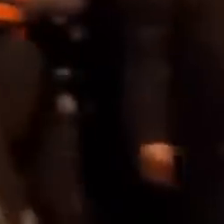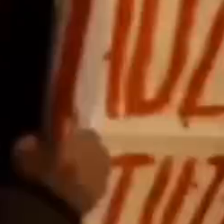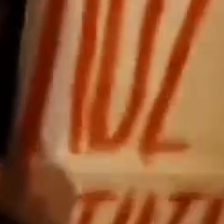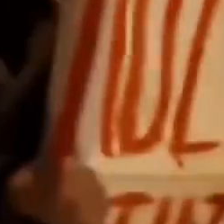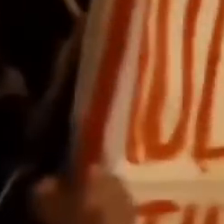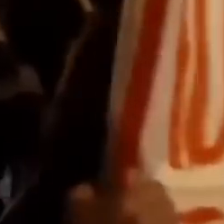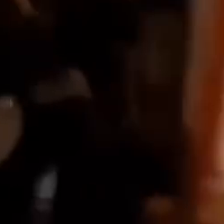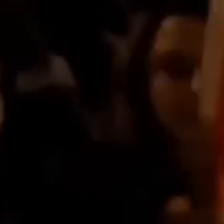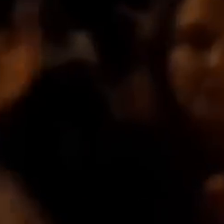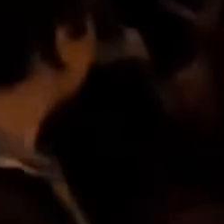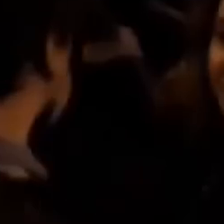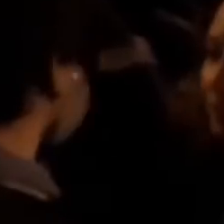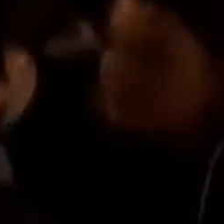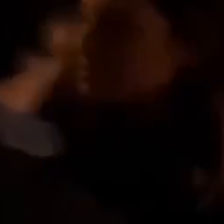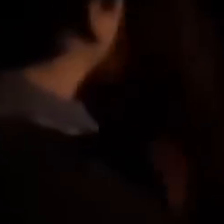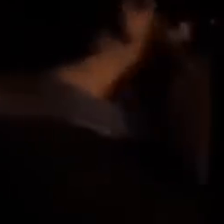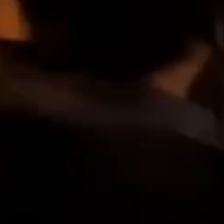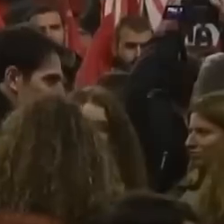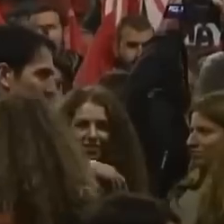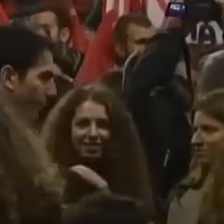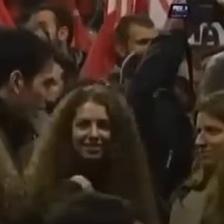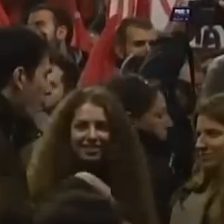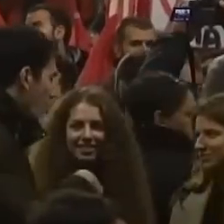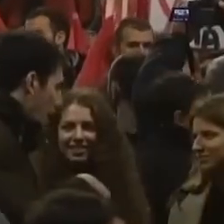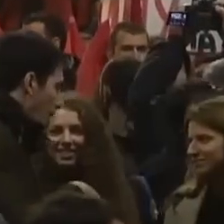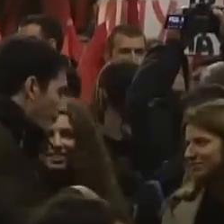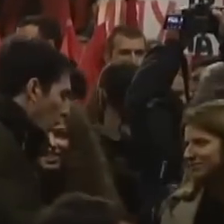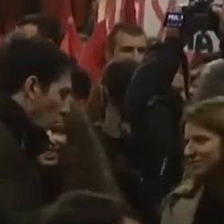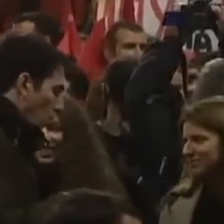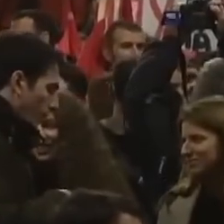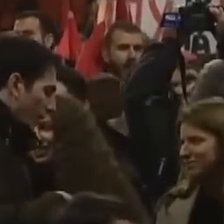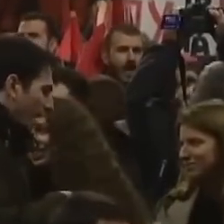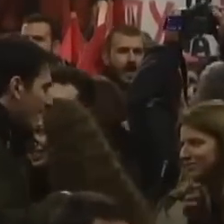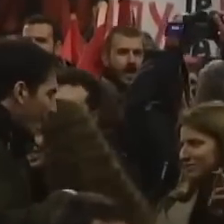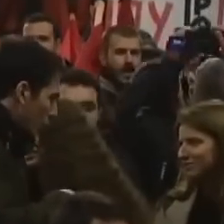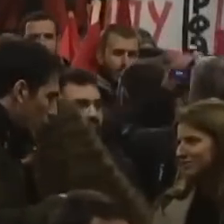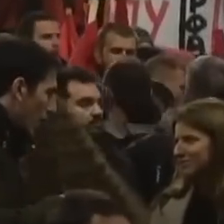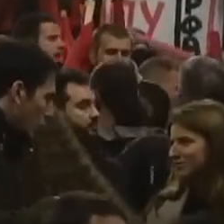haberi Selanik ve başkent Atina'da protestocuları sokaklara döktü.